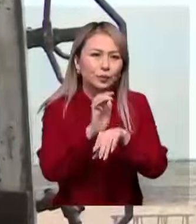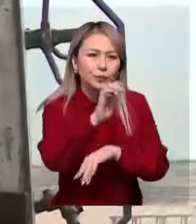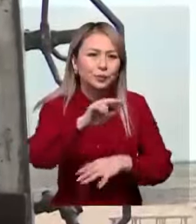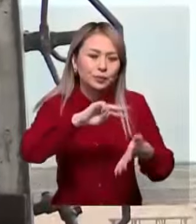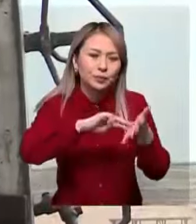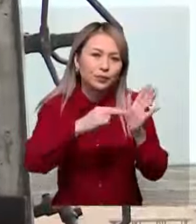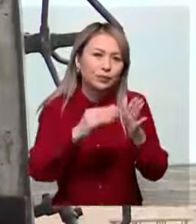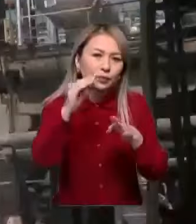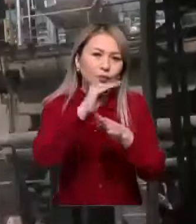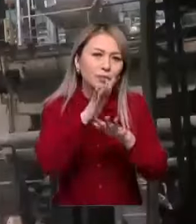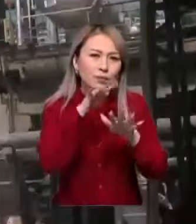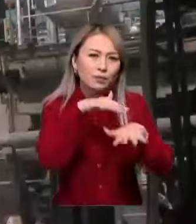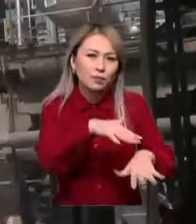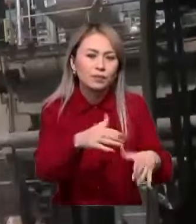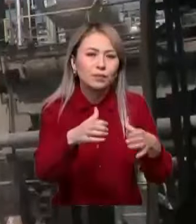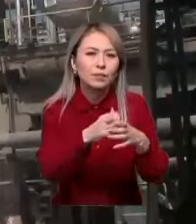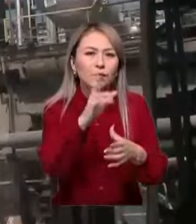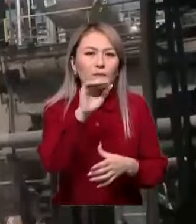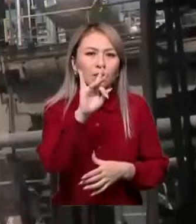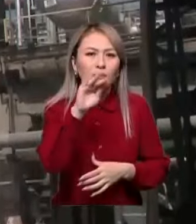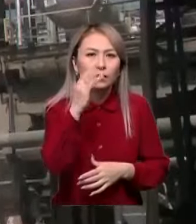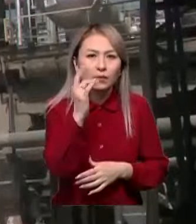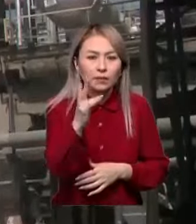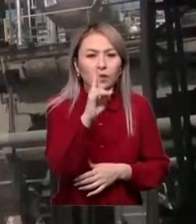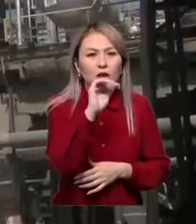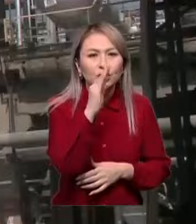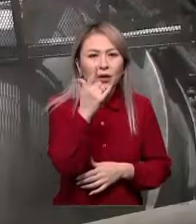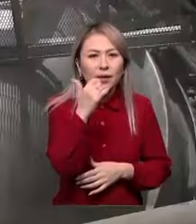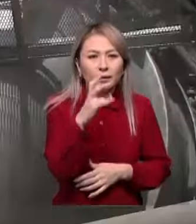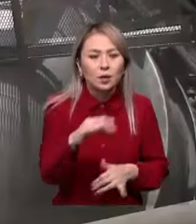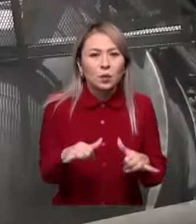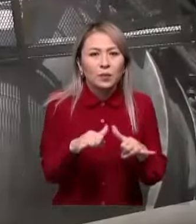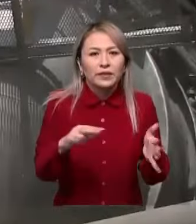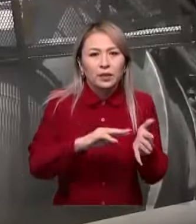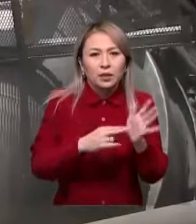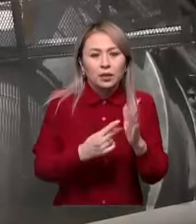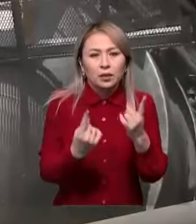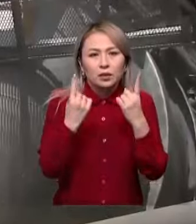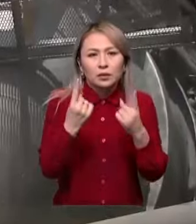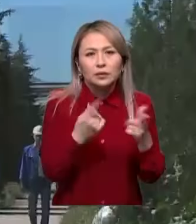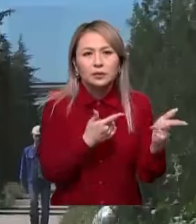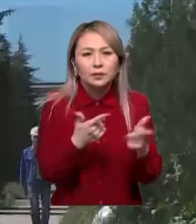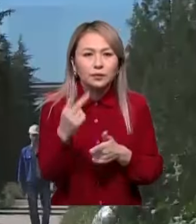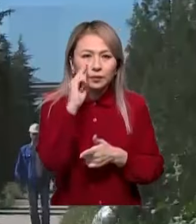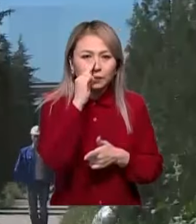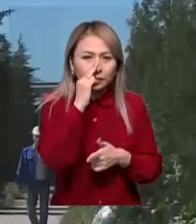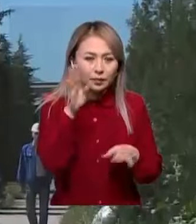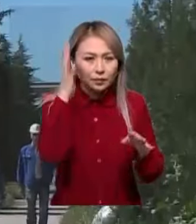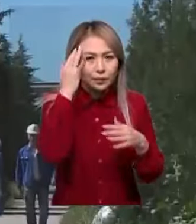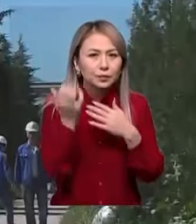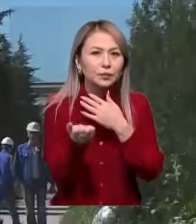жоспарланып отыр. Сондай-ақ теңіз, қарашығанақ және қашаған кен орындарын кеңейтуге бағытталған ірі жобалар жүзеге